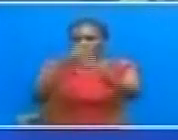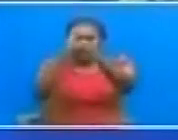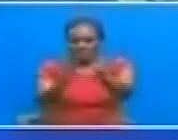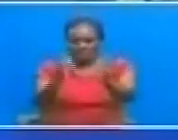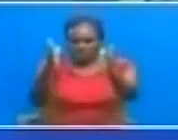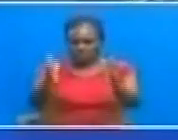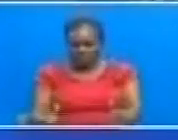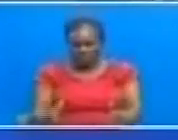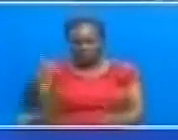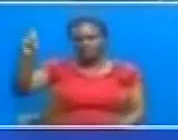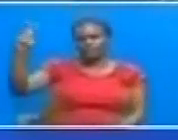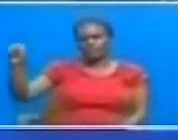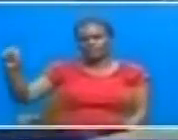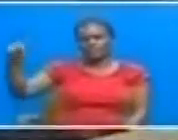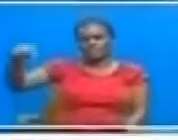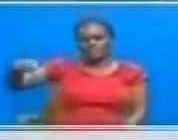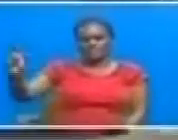Mtelaki, KTN News.